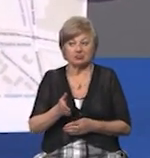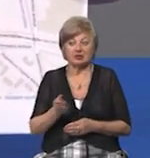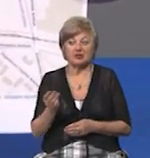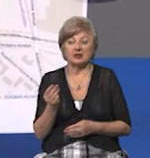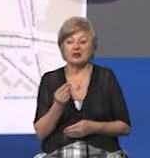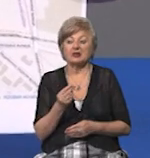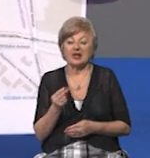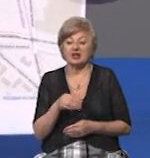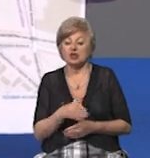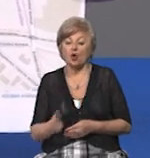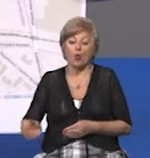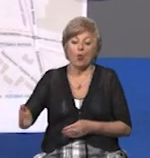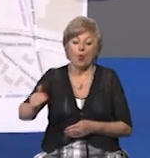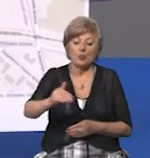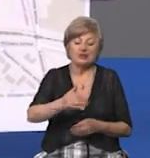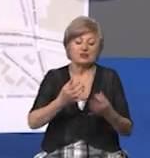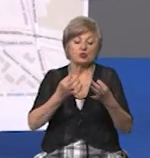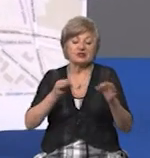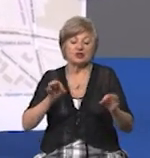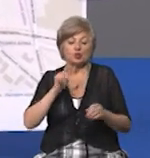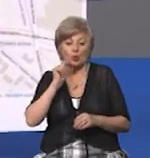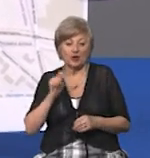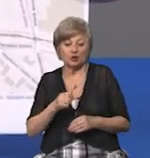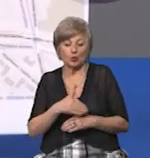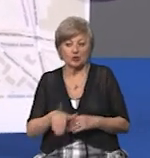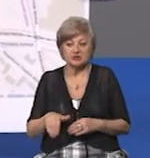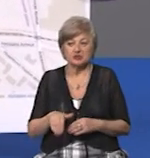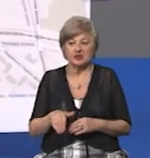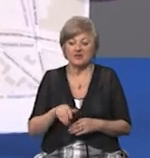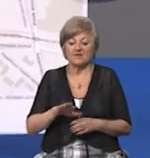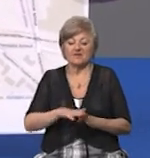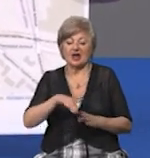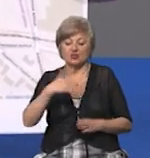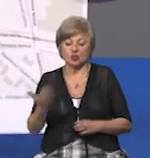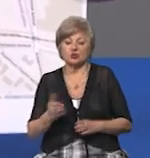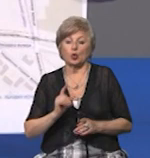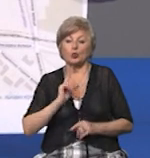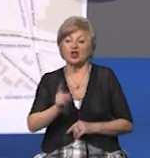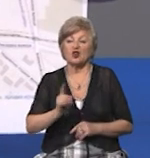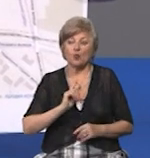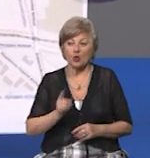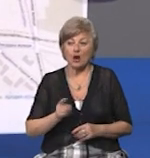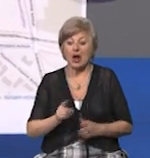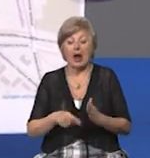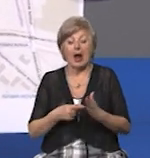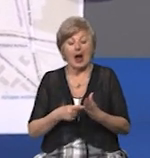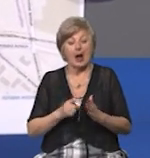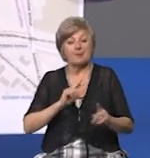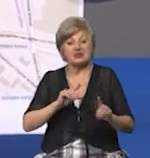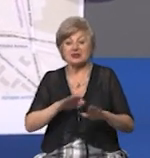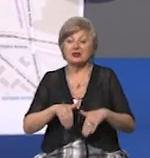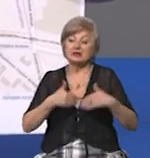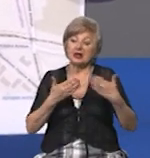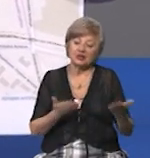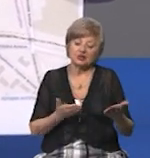тут якби об'їзд через вулицю Незалежності України. Тут всюди односторонній рух. А міськрада пропонує об'їжджати сюди,